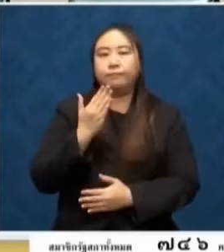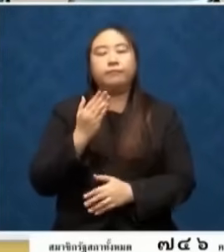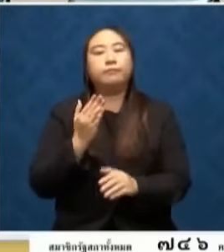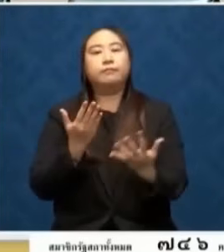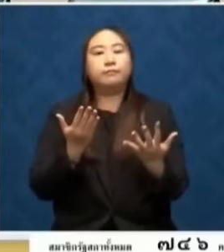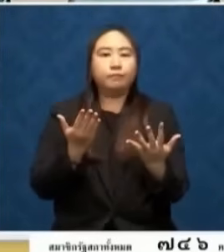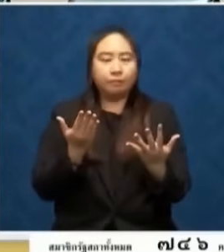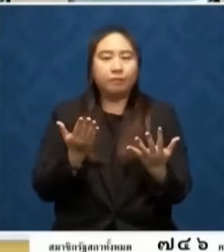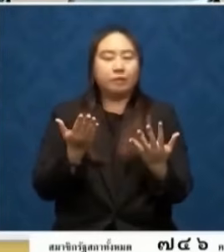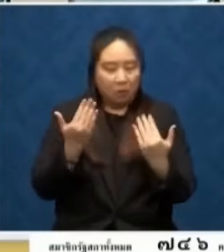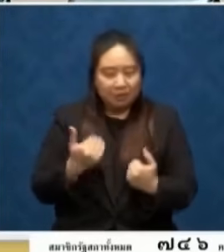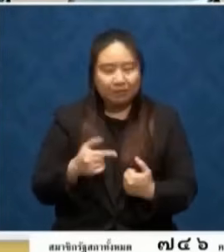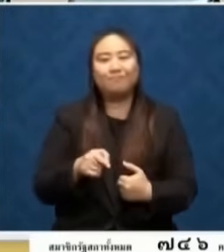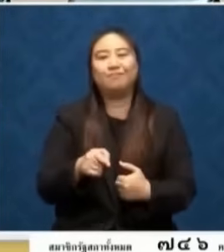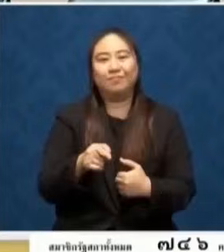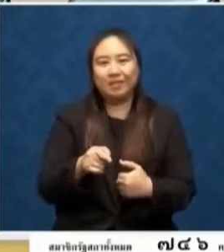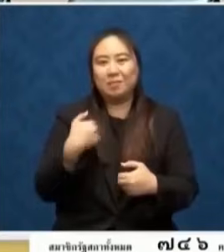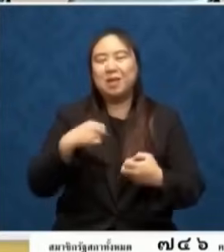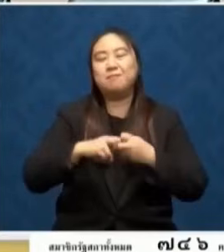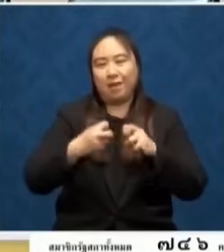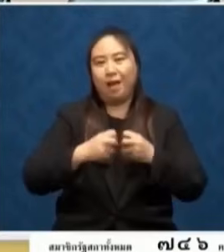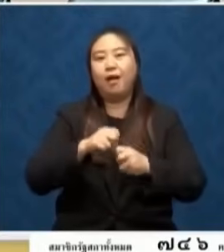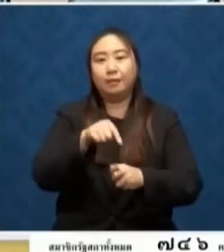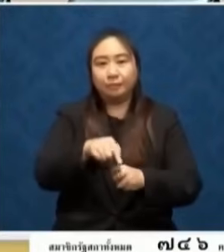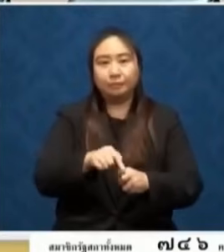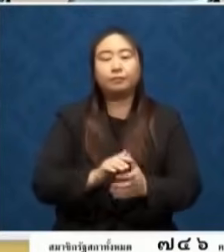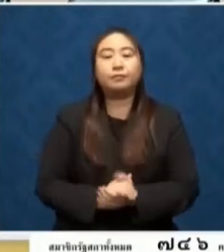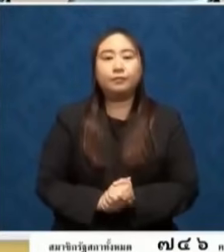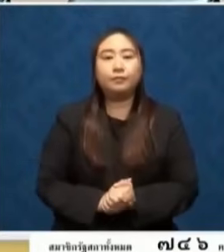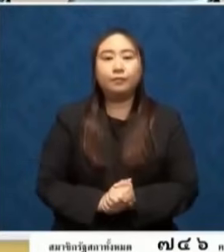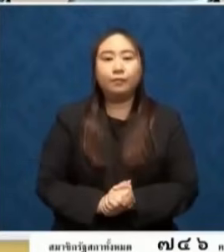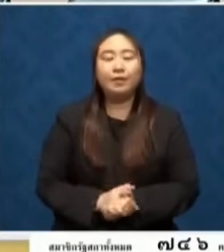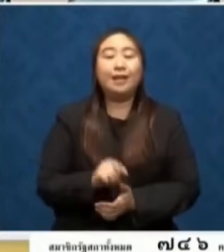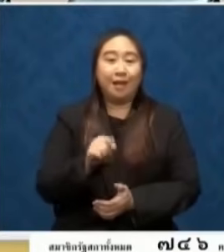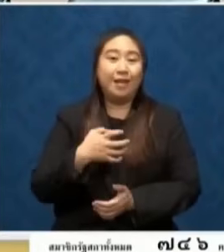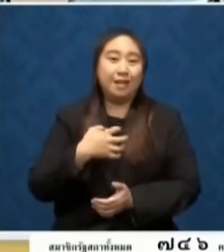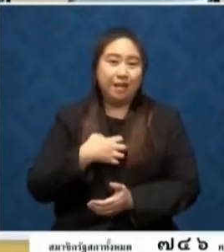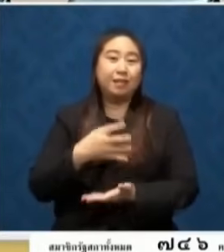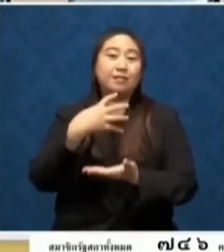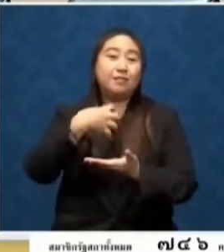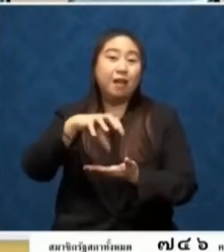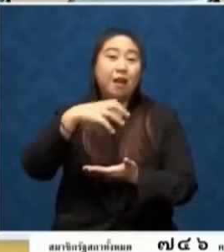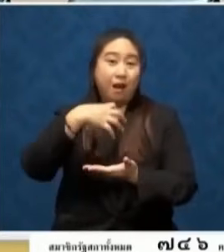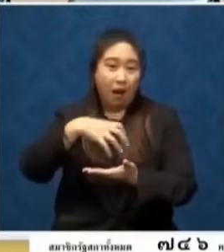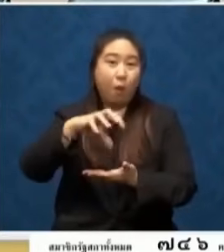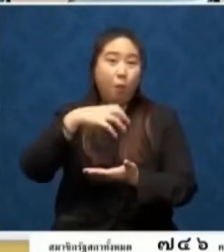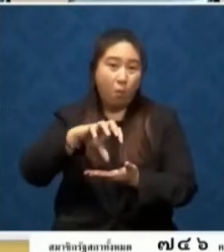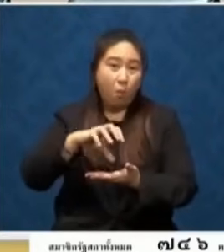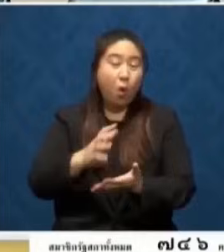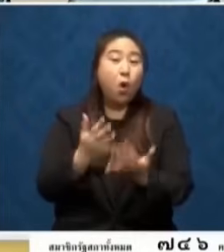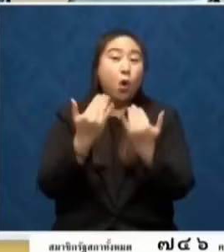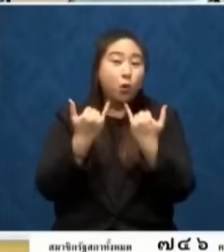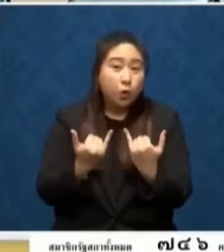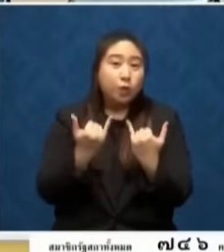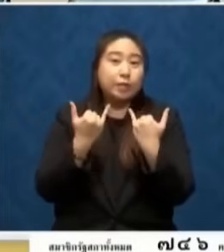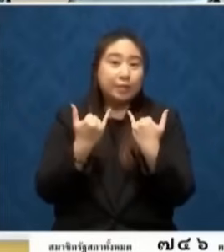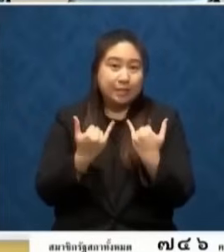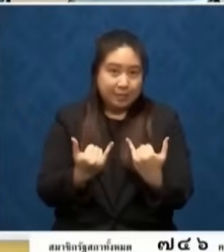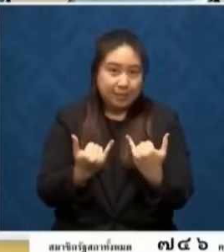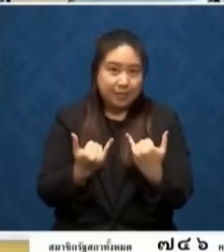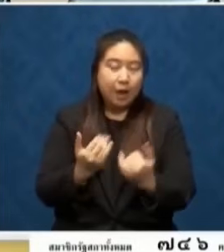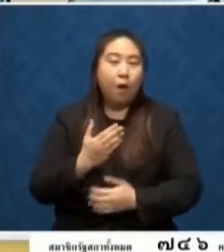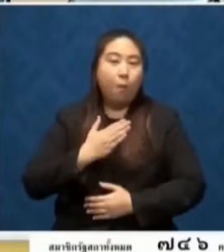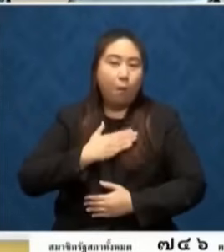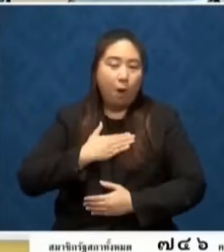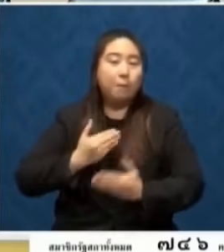ให้สิ่งที่ไม่น่าจะเกิดก็เกิดขึ้นในการพัฒนาบ้านเมืองนี่เป็นส่วนหนึ่งที่อยากจะกราบเรียนว่าดังนั้นจุดนี้แหละครับที่ผม